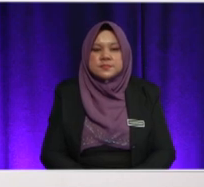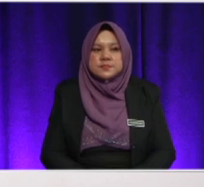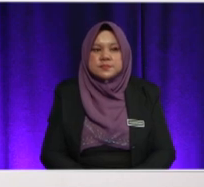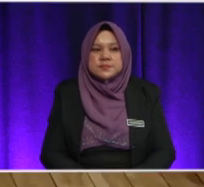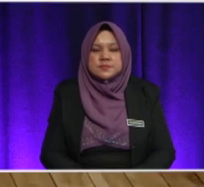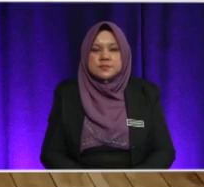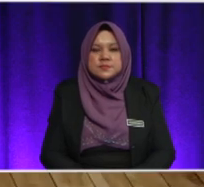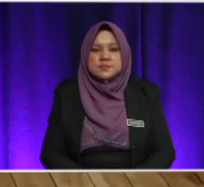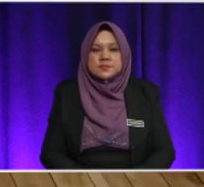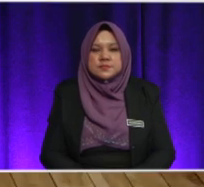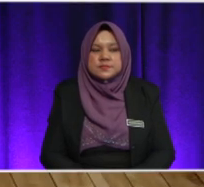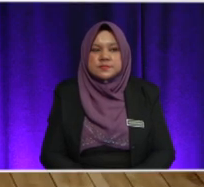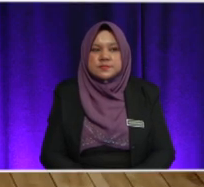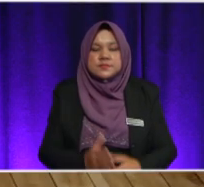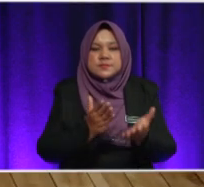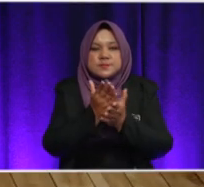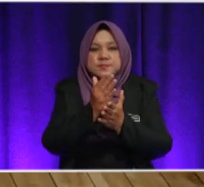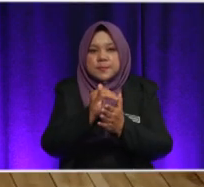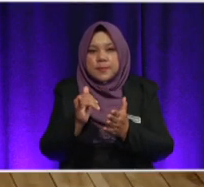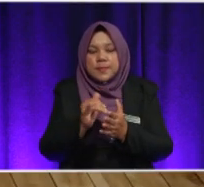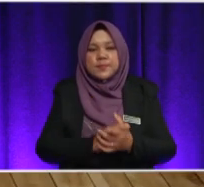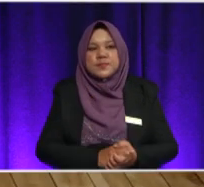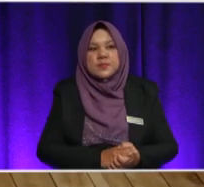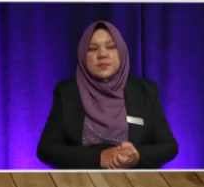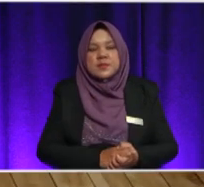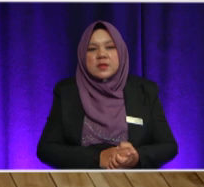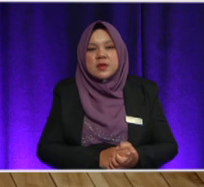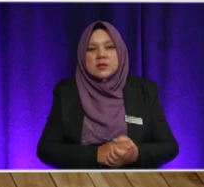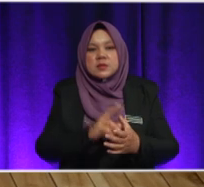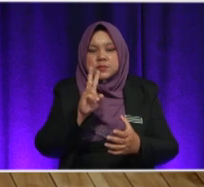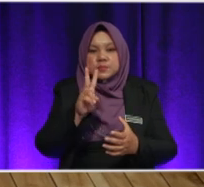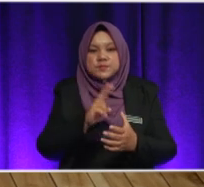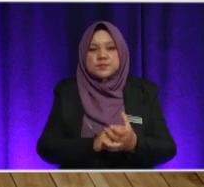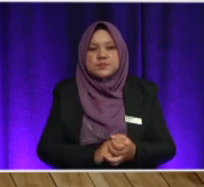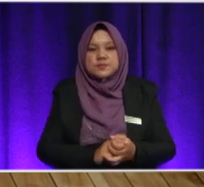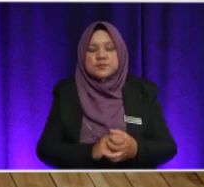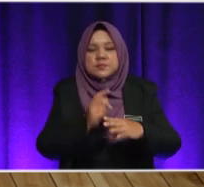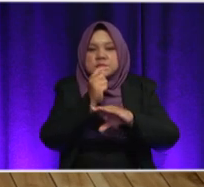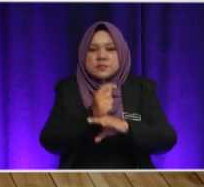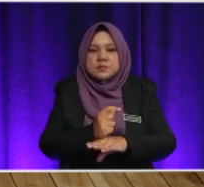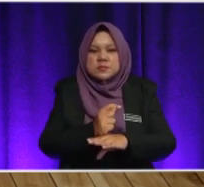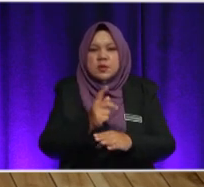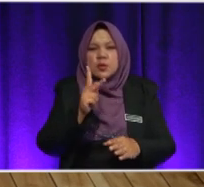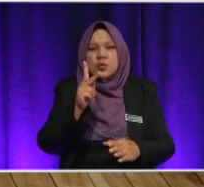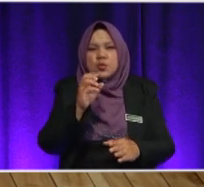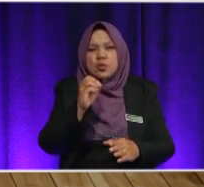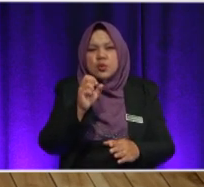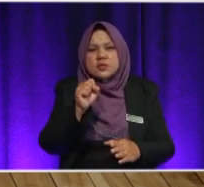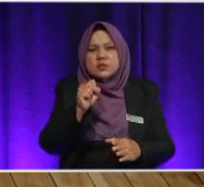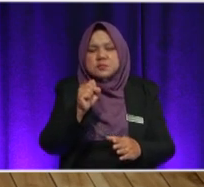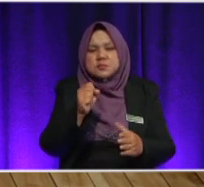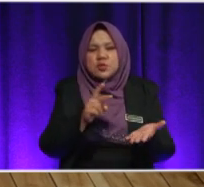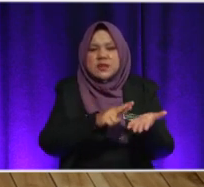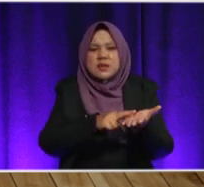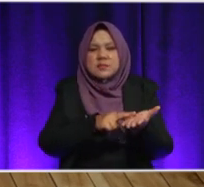traditional seharusnya kita pergi traditional yang pertama kostrawatan lebih